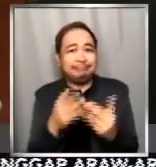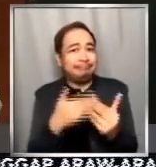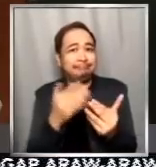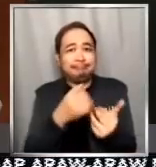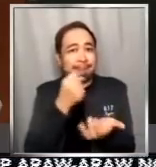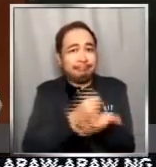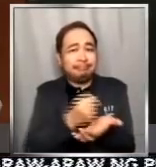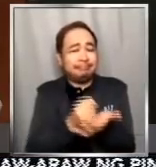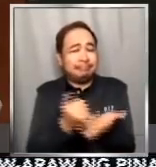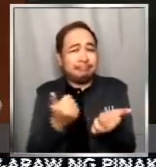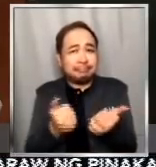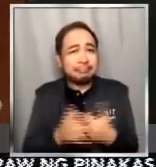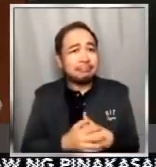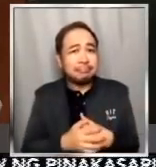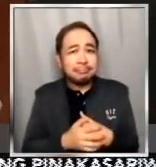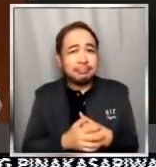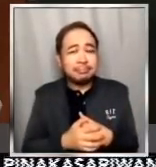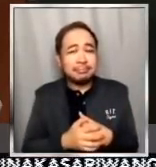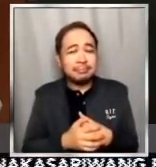So,